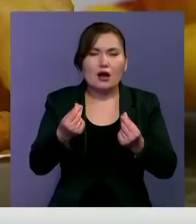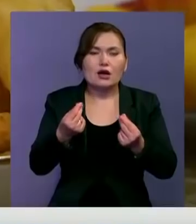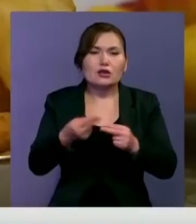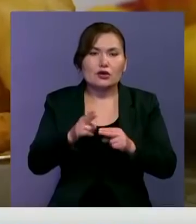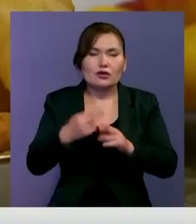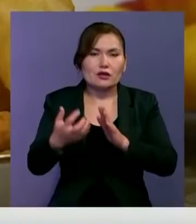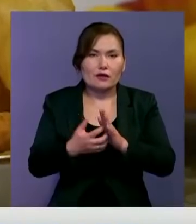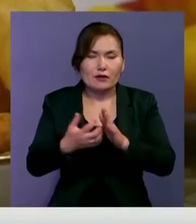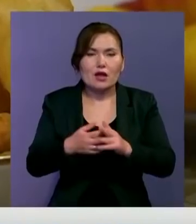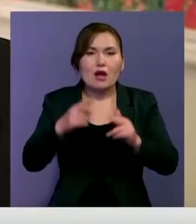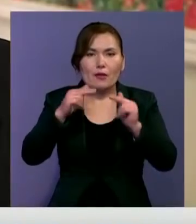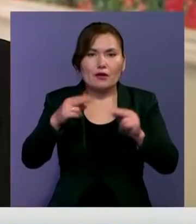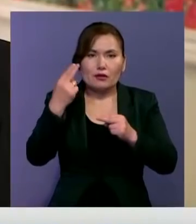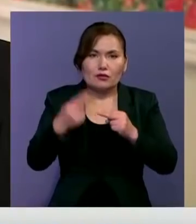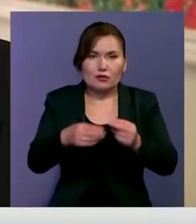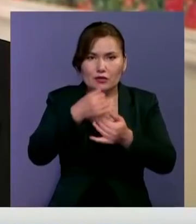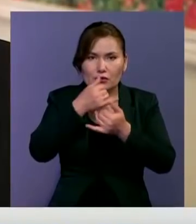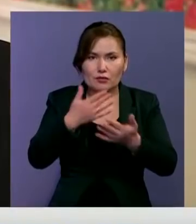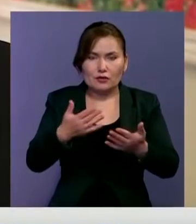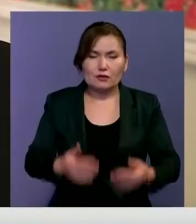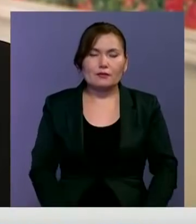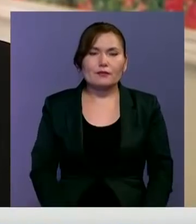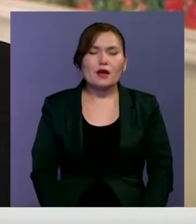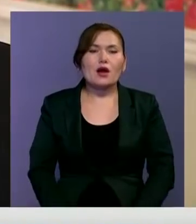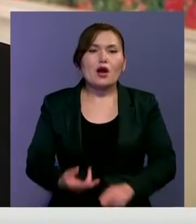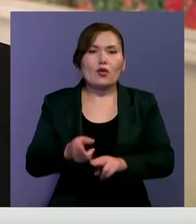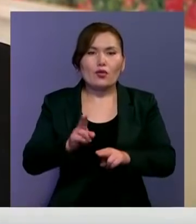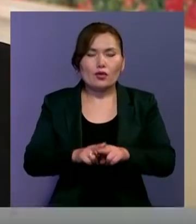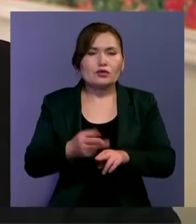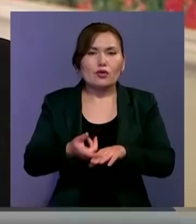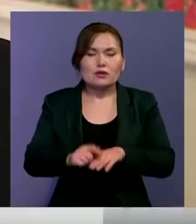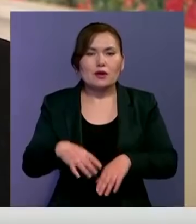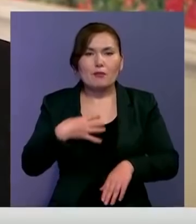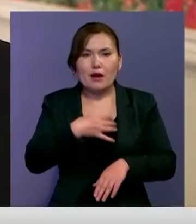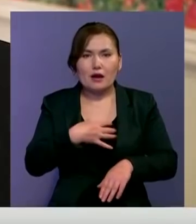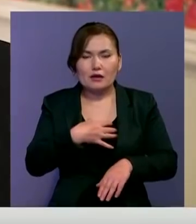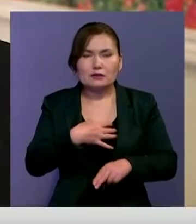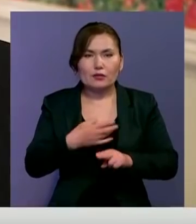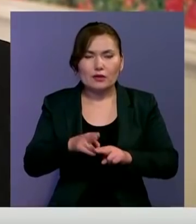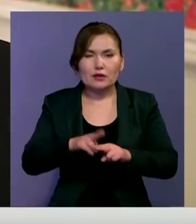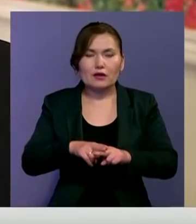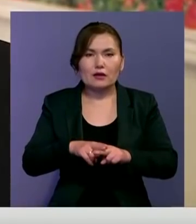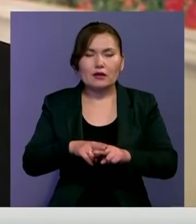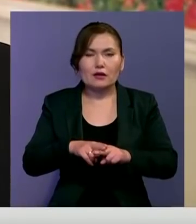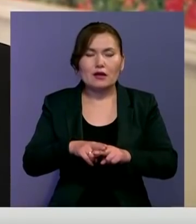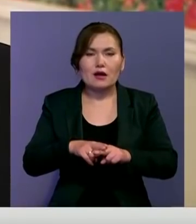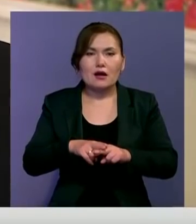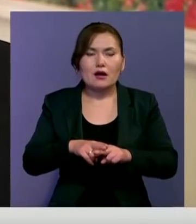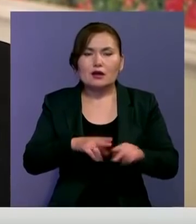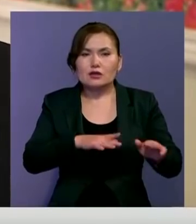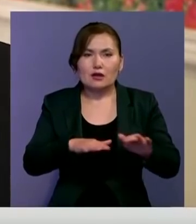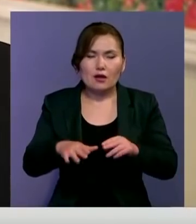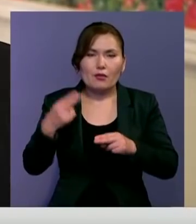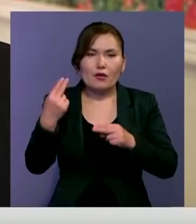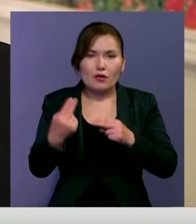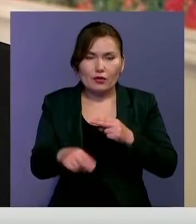бүйірден қысып отыр, дейді ол. Егер енді бұл істі, маңызды істі сауап ретінде жаңағыдай